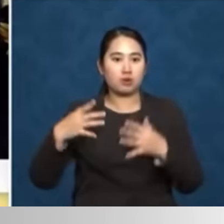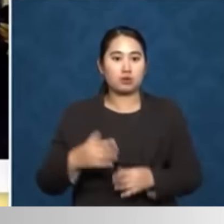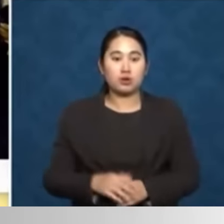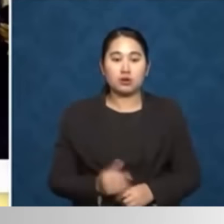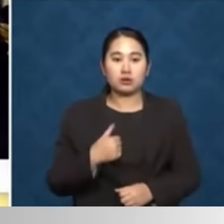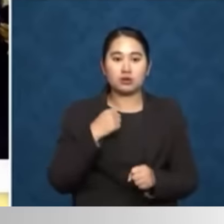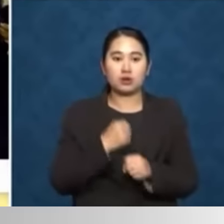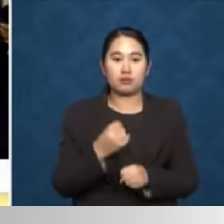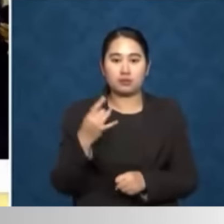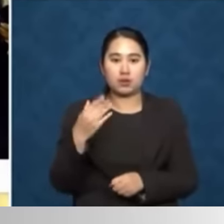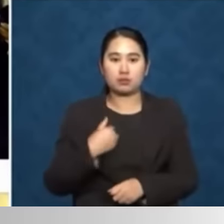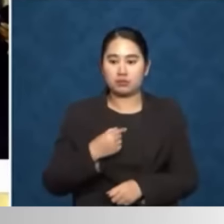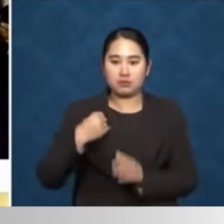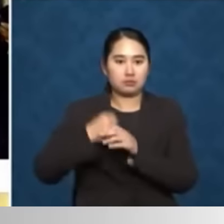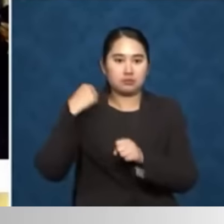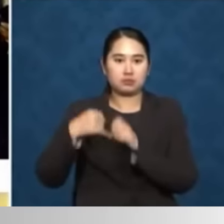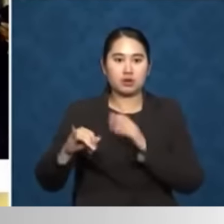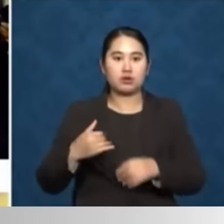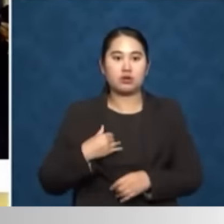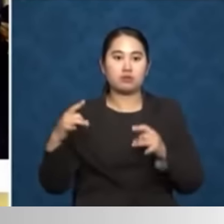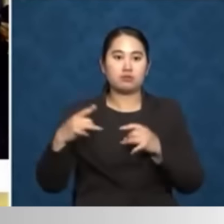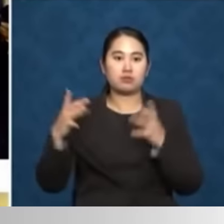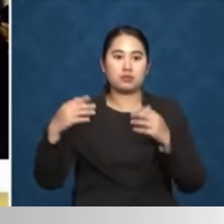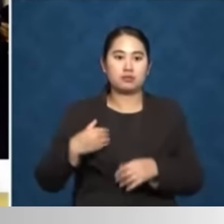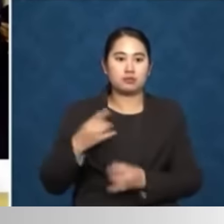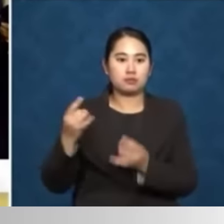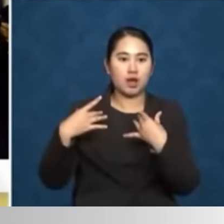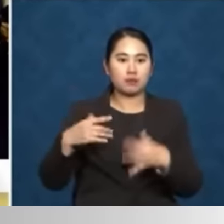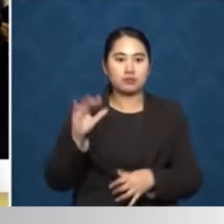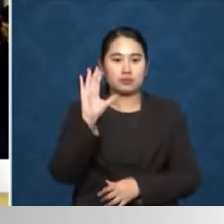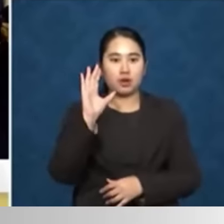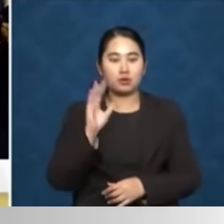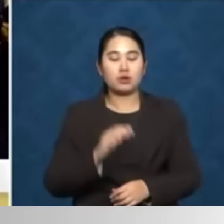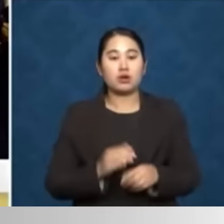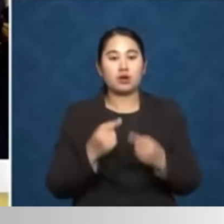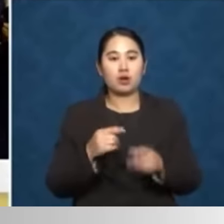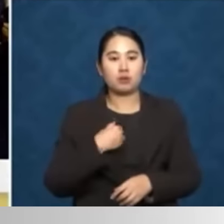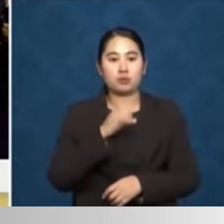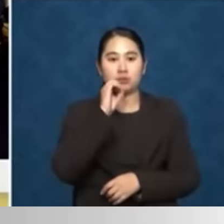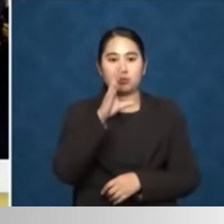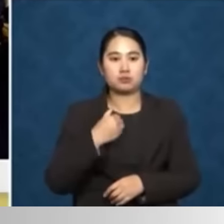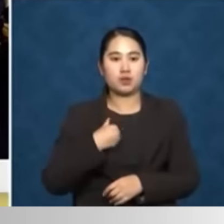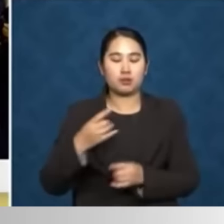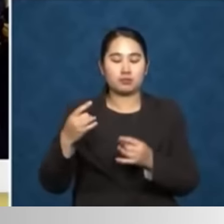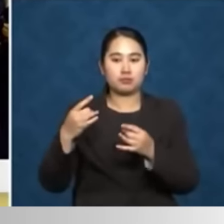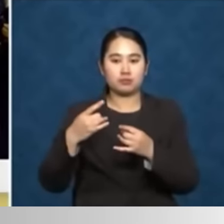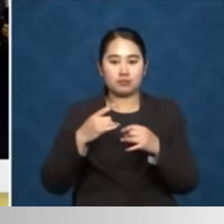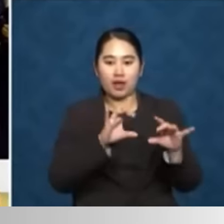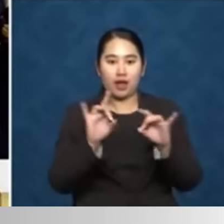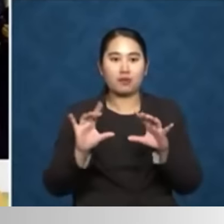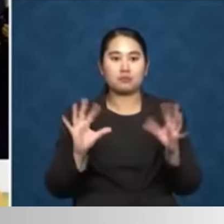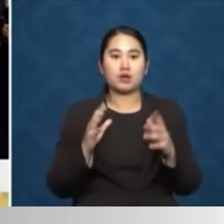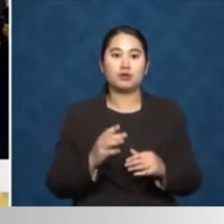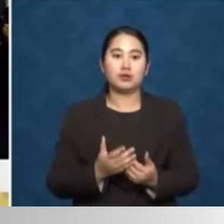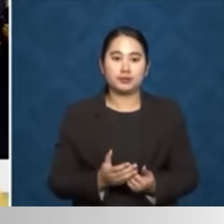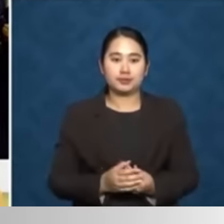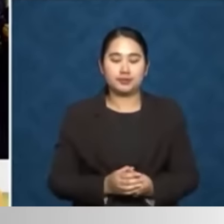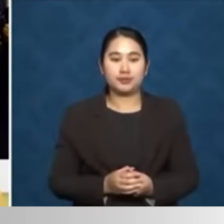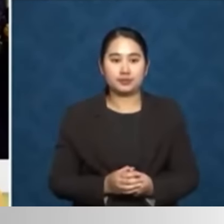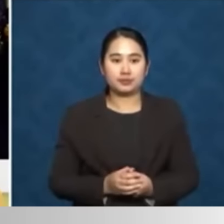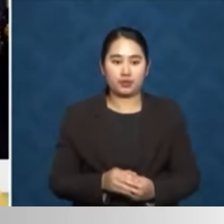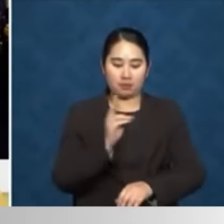อดเวลาเป็นการกระทำที่เสียหายประธานที่ประชุมอนุญาตได้อย่างไรมีบุคคลแบบนี้เสนอแบบนี้อนุญาตได้อย่างไรถ้าตนจะเสนอแบบนี้